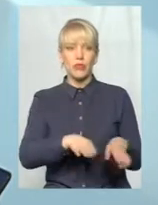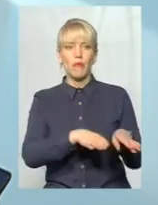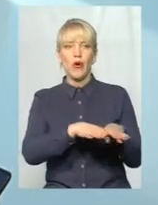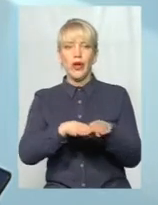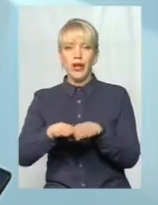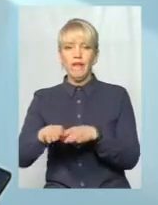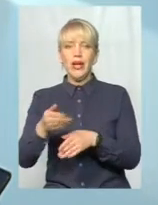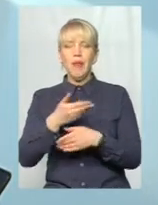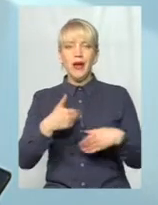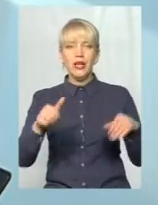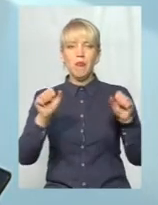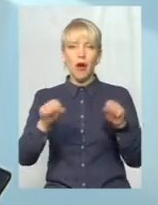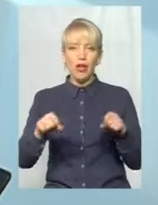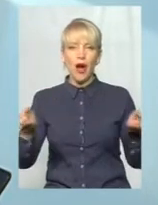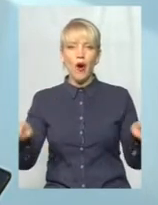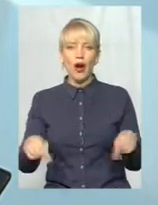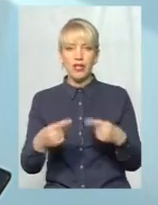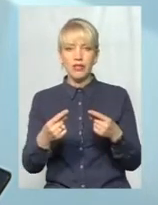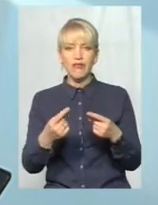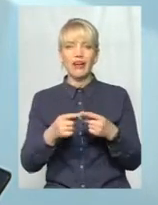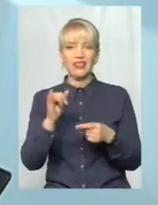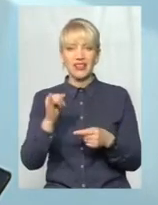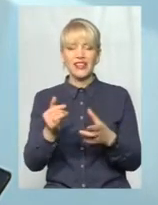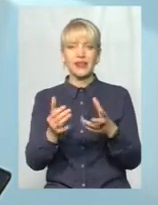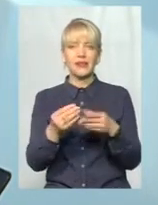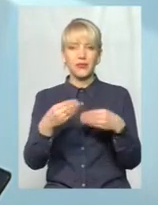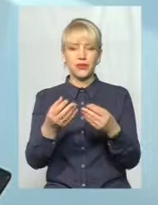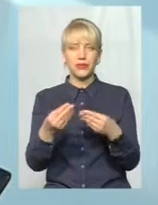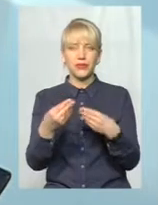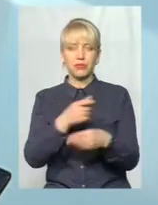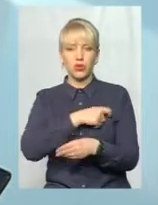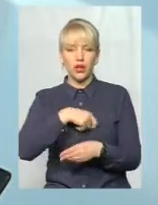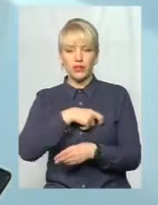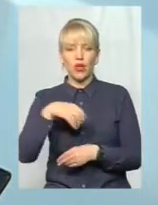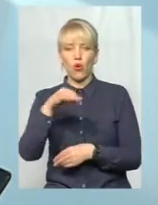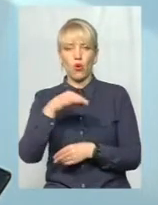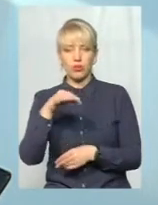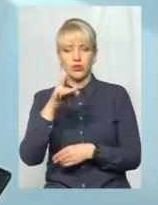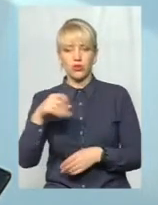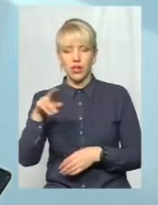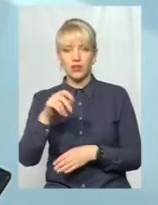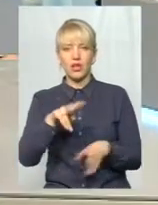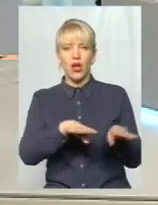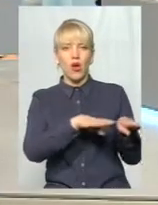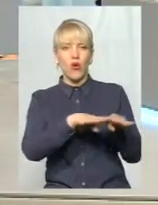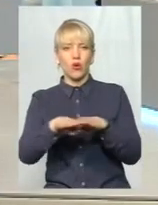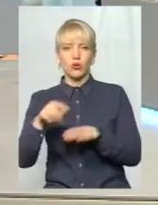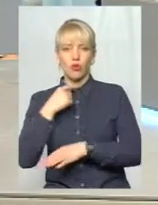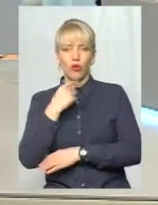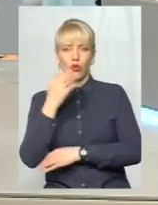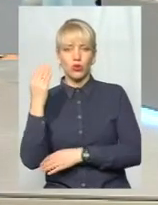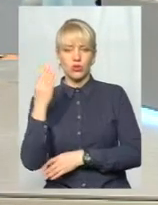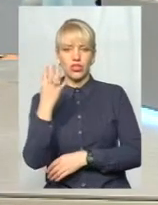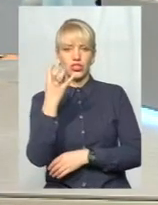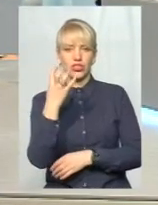змогли, як то кажуть, організувати, підтримали повністю депутати обласної ради, там фактично одноголосно. Ця сума приблизно